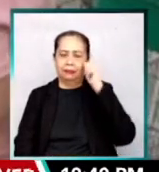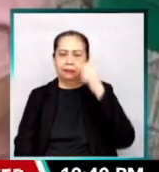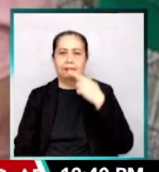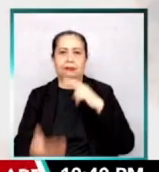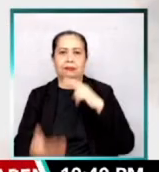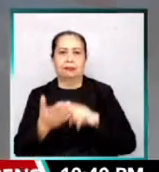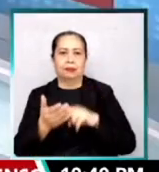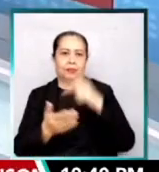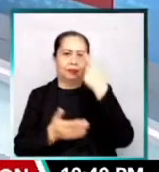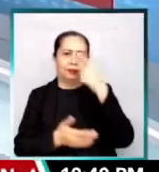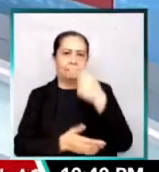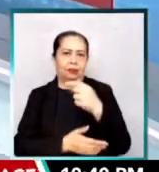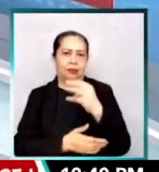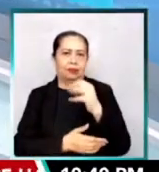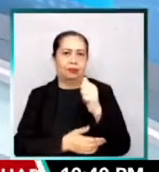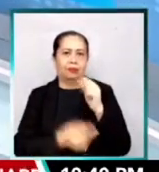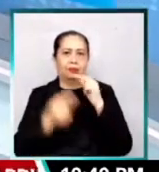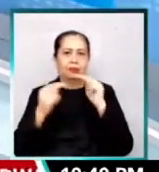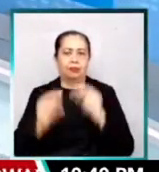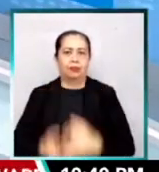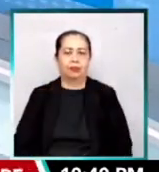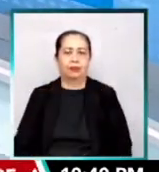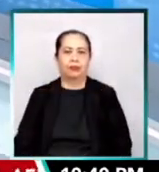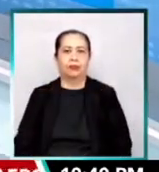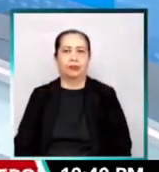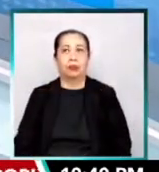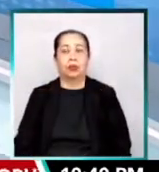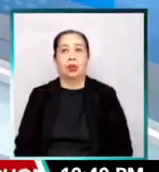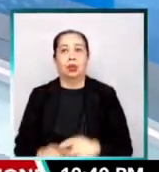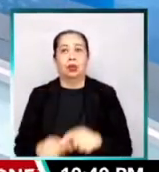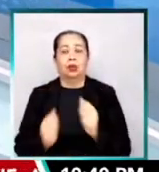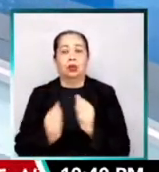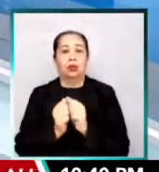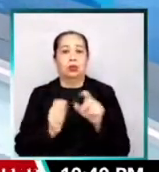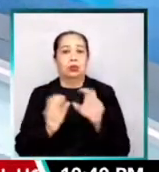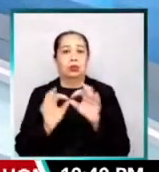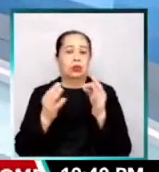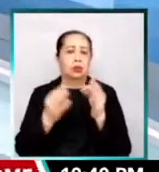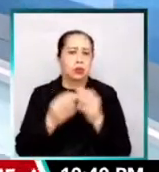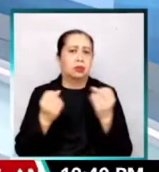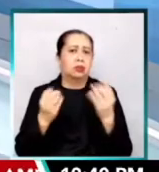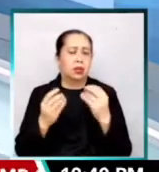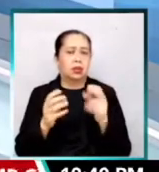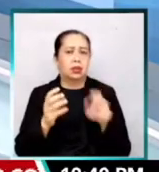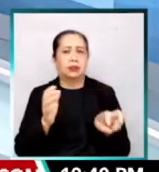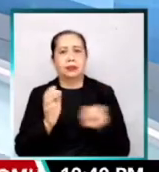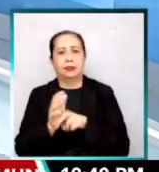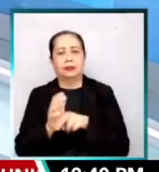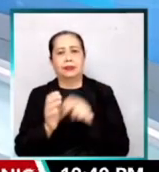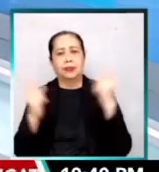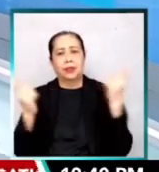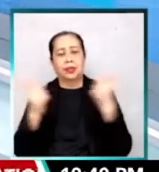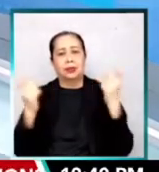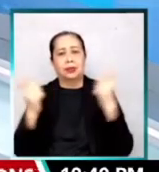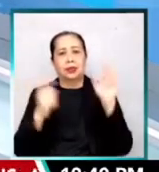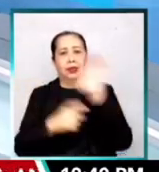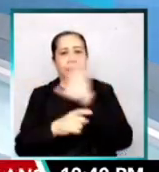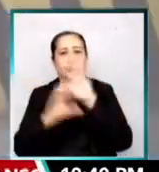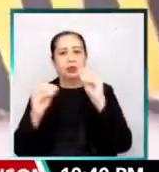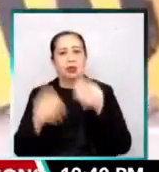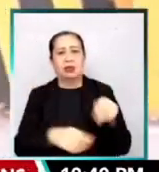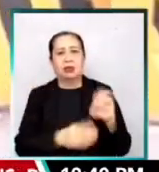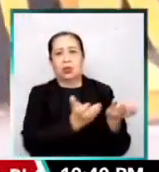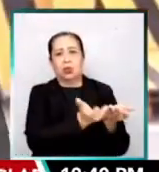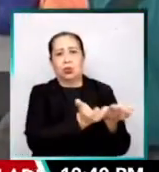News. Imbis na sa piling ng kanilang pamilya, maraming pasahero ang nagdiwang ng Pasko sa Pantalan. Sa